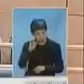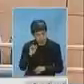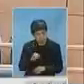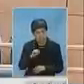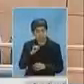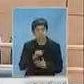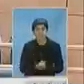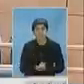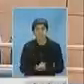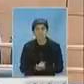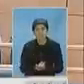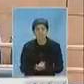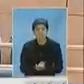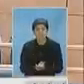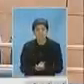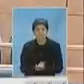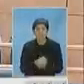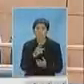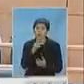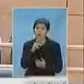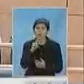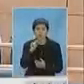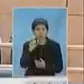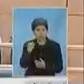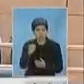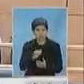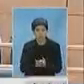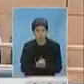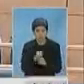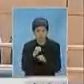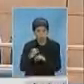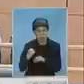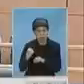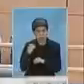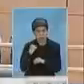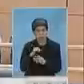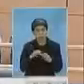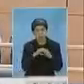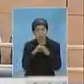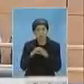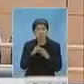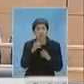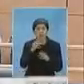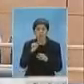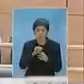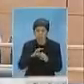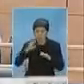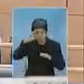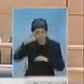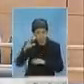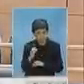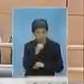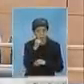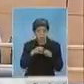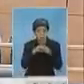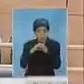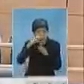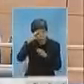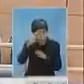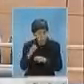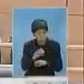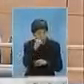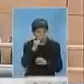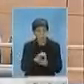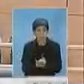ใช่คตสไงครับการใช้อำนาจของคณะรัฐประหารไงครับคณะรัฐประหารเวลา